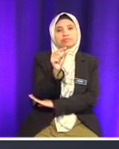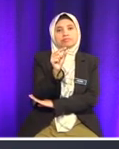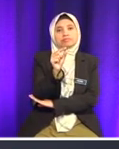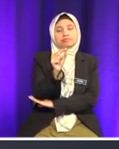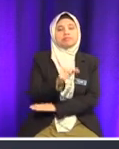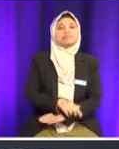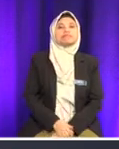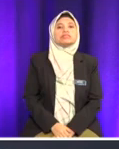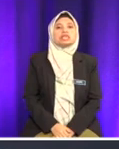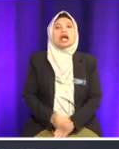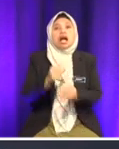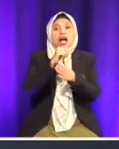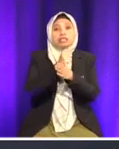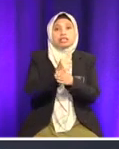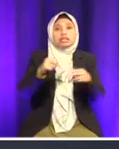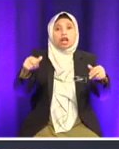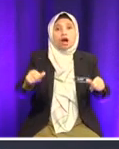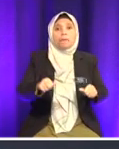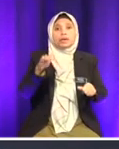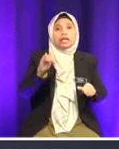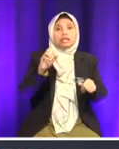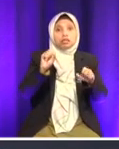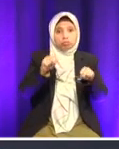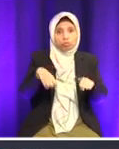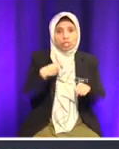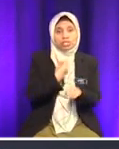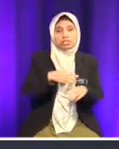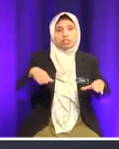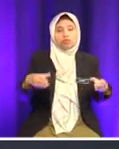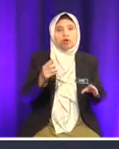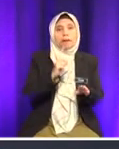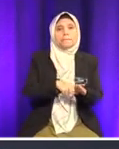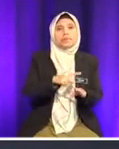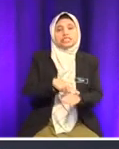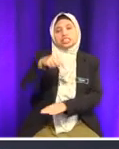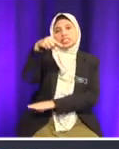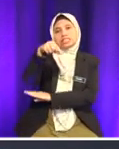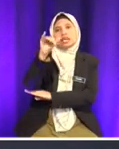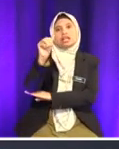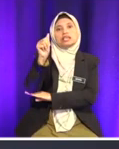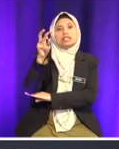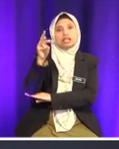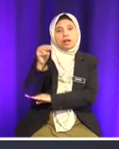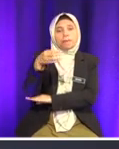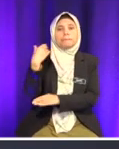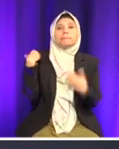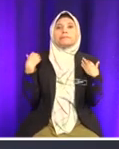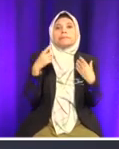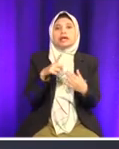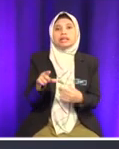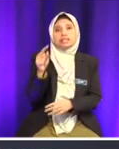jadi antara amalan yang boleh kita buat ketika qiyamulai tapi persoalannya Adakah